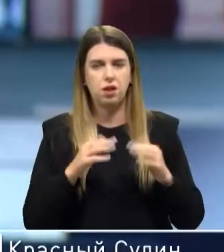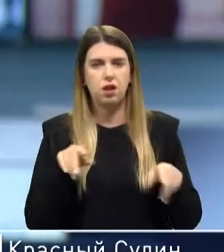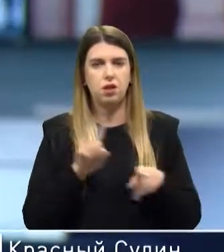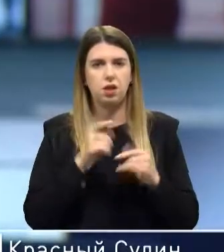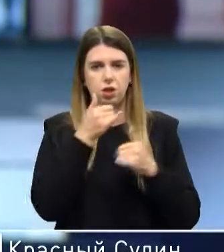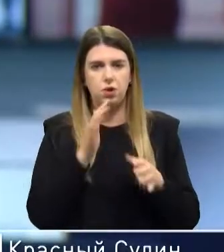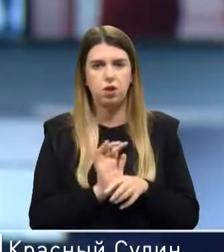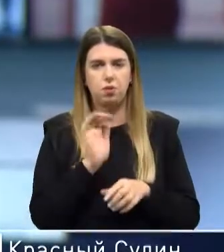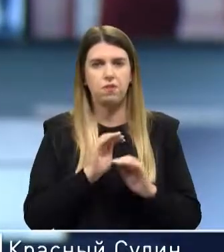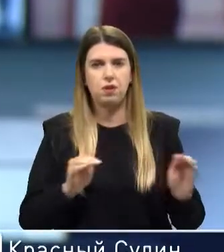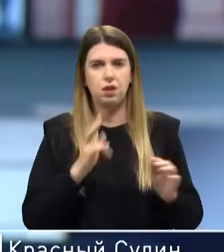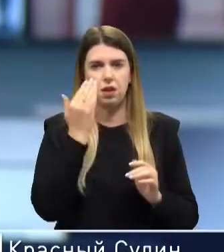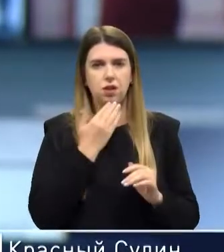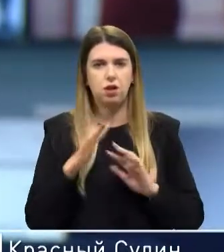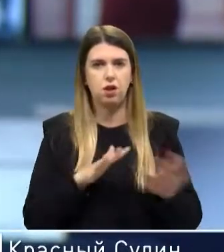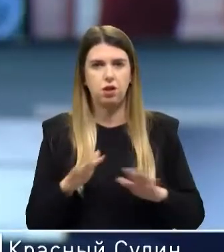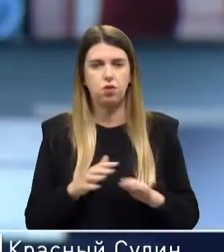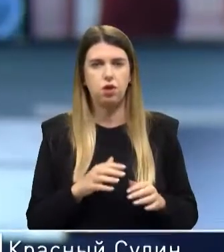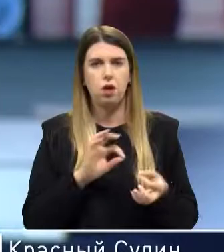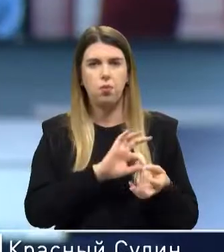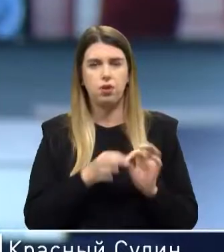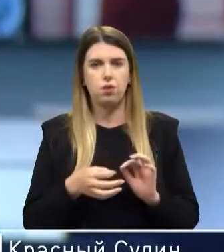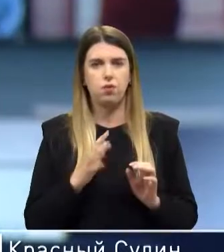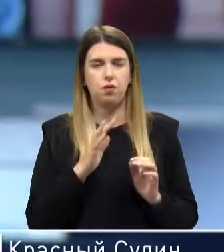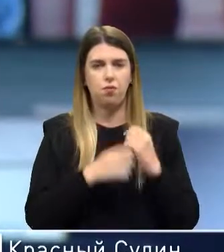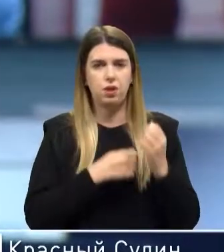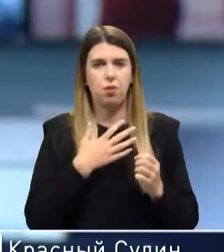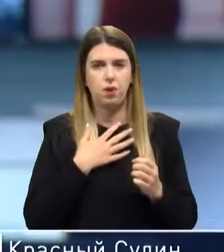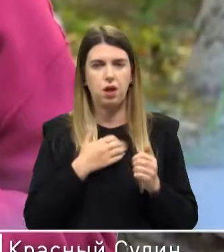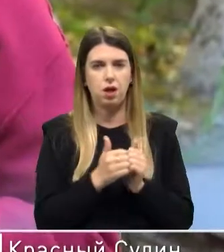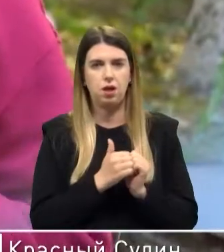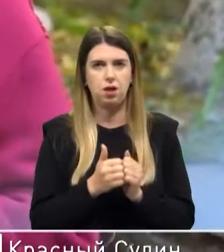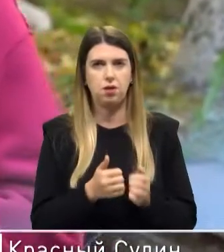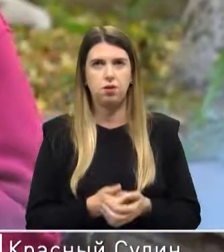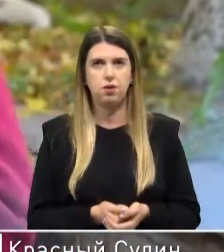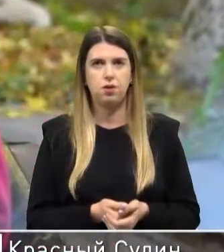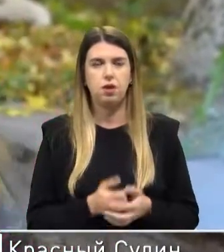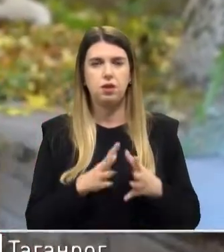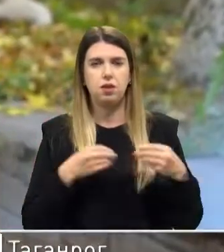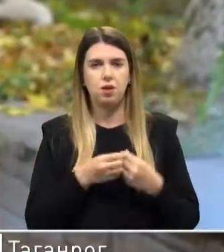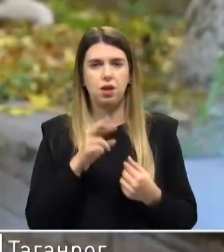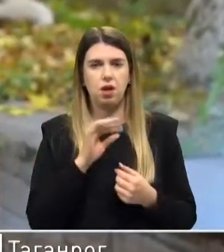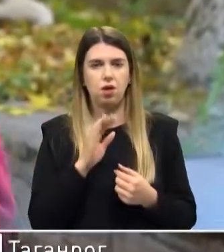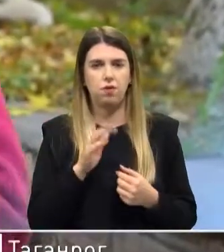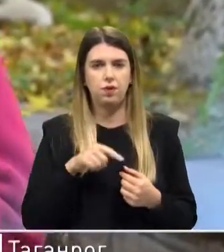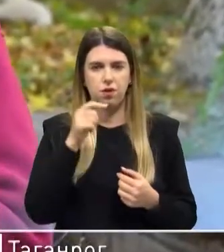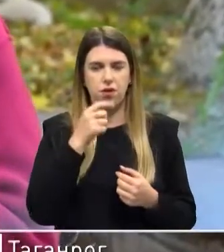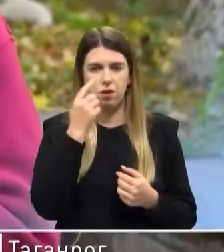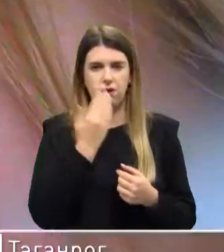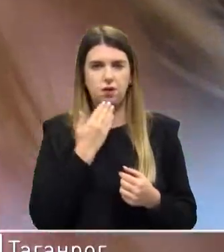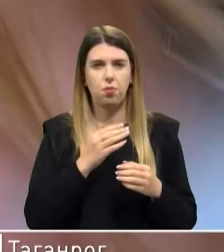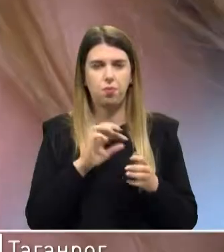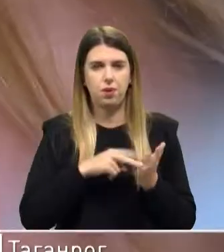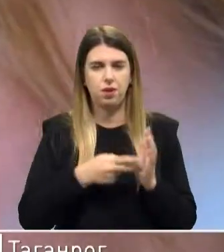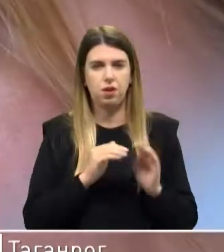и не смогли отправить детей на летние каникулы. Подробности в материале моих коллег. Семья Яковлевых этим летом планировала отправить детей